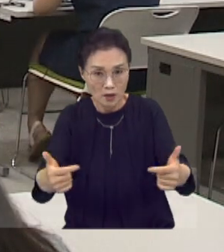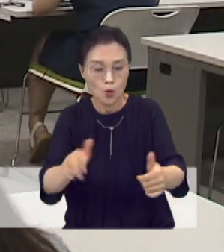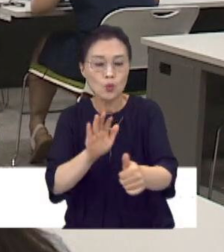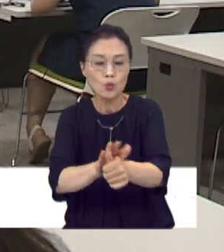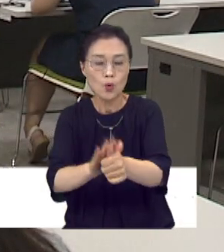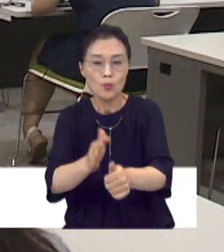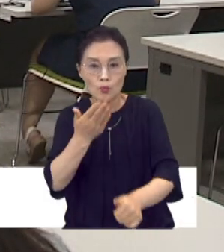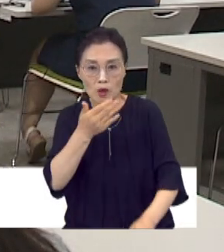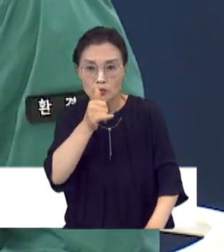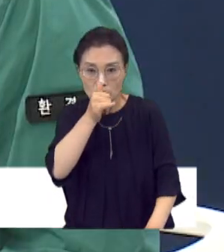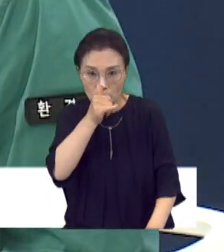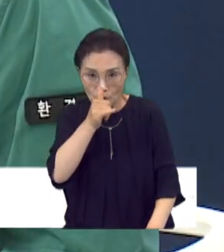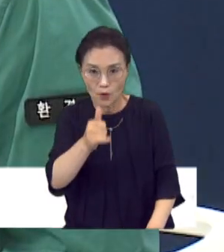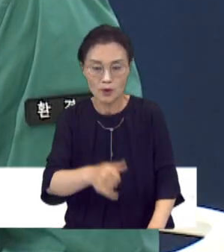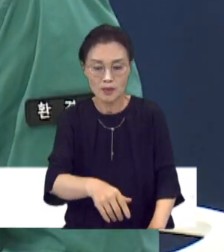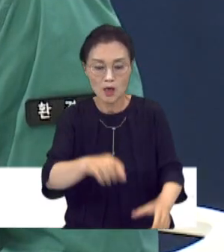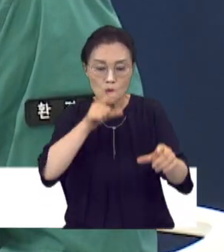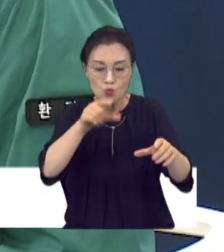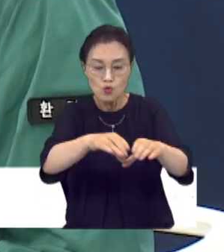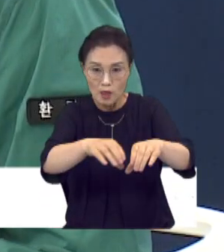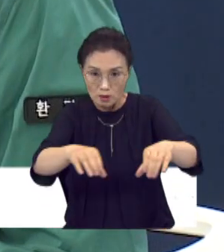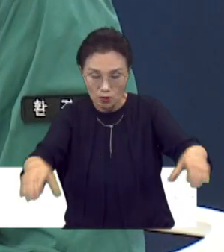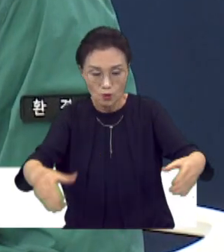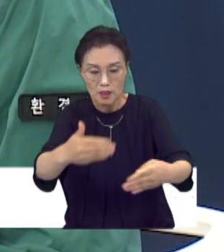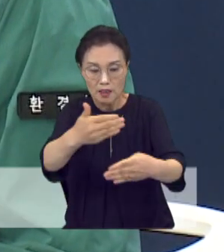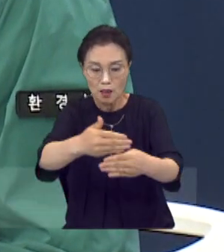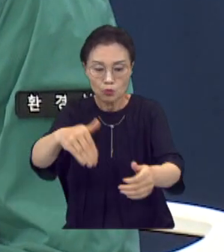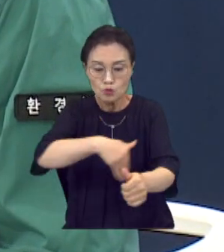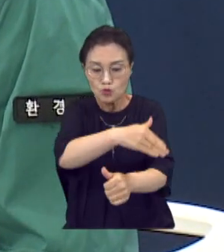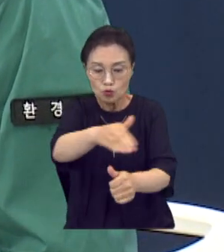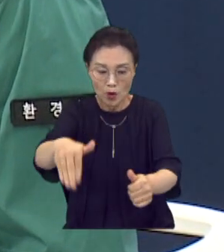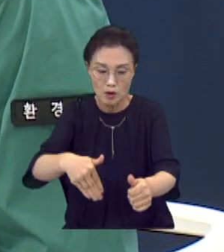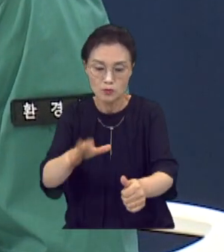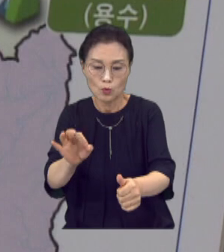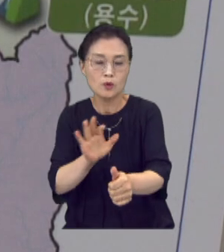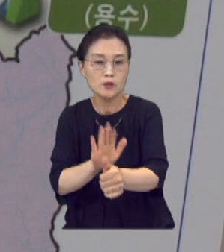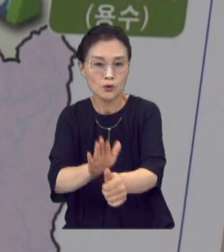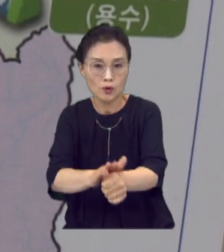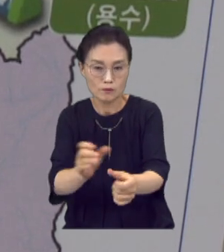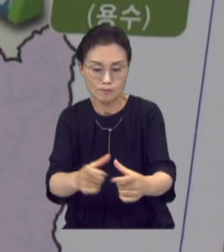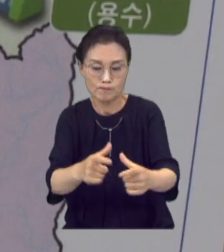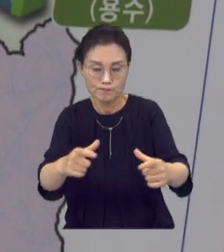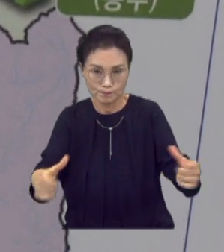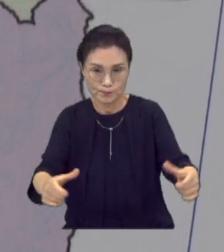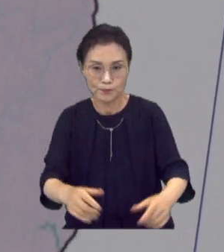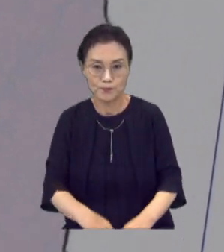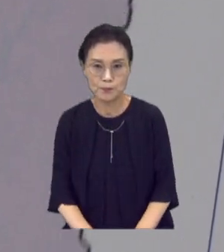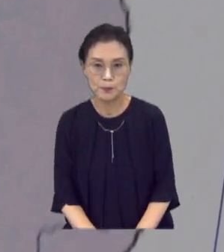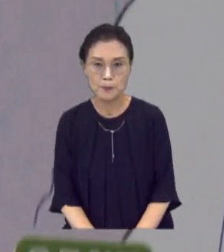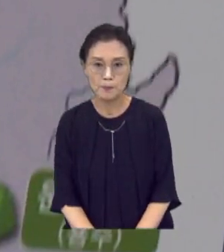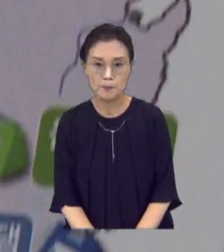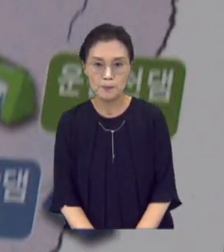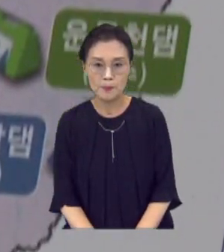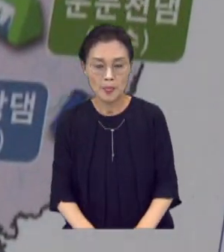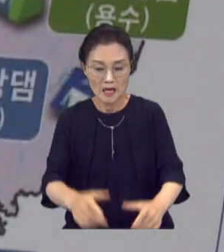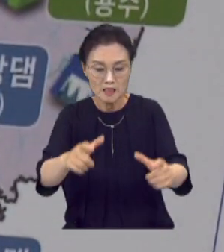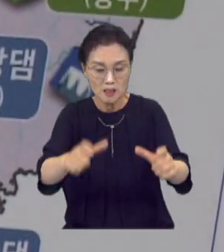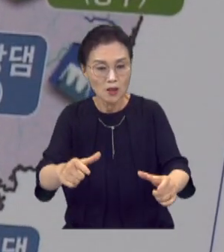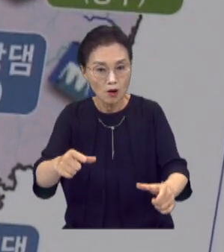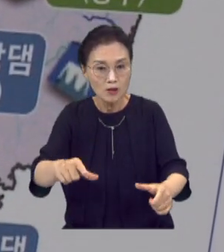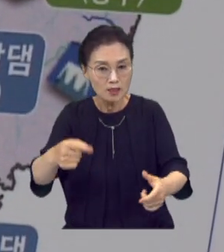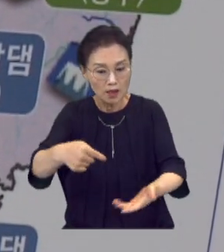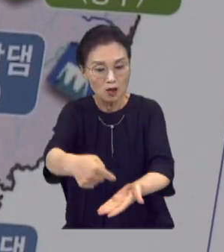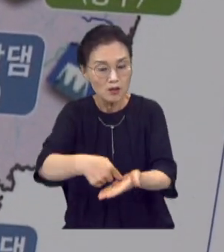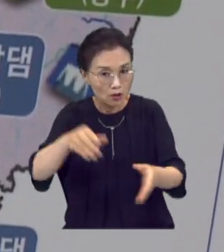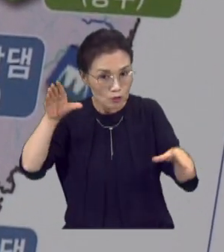수 있도록 상하수도 등 댐 주변 지역 지원 예산을 대폭 확대할 계획입니다. 지역 의견